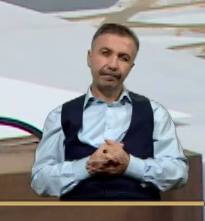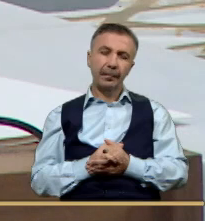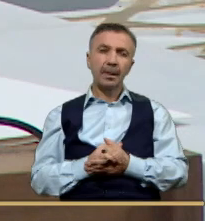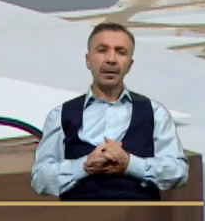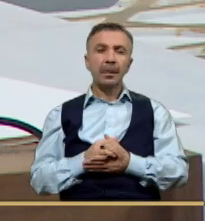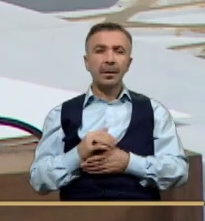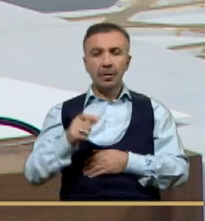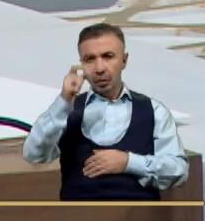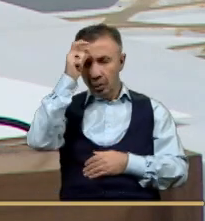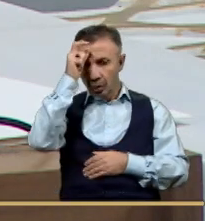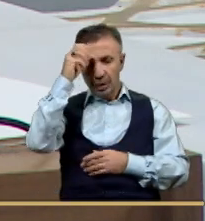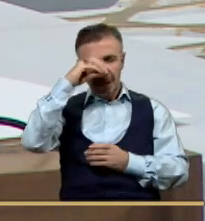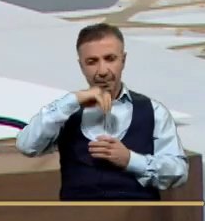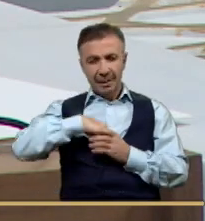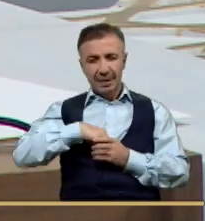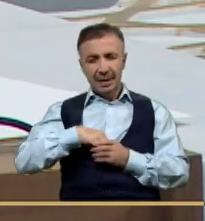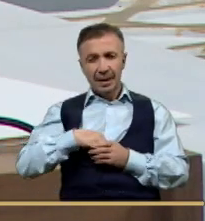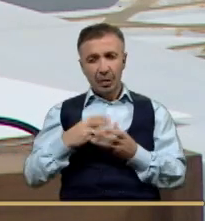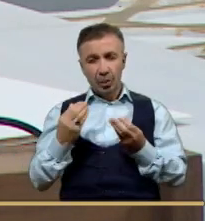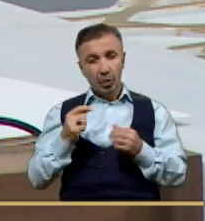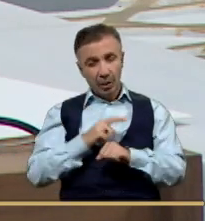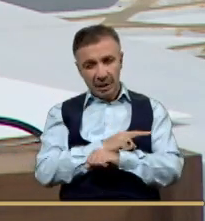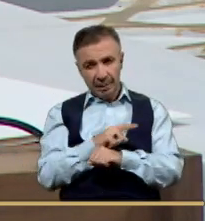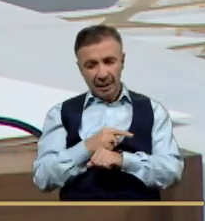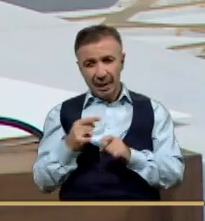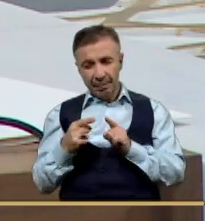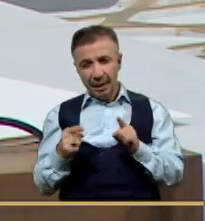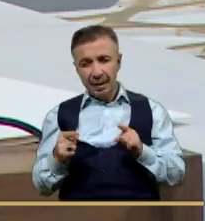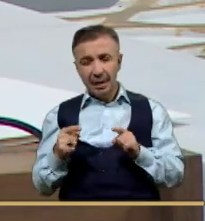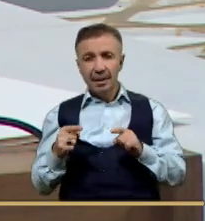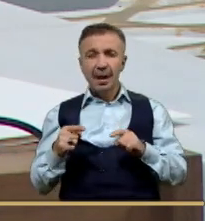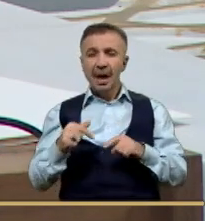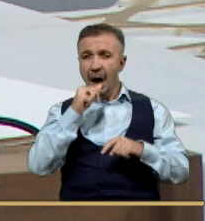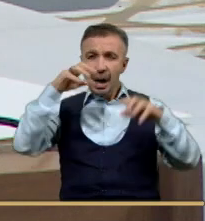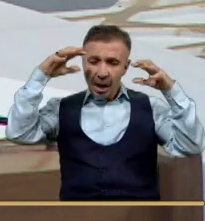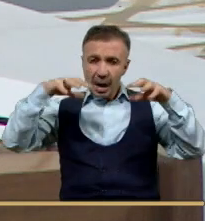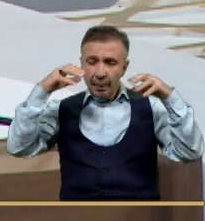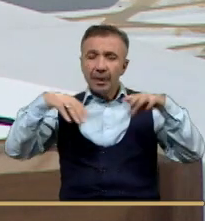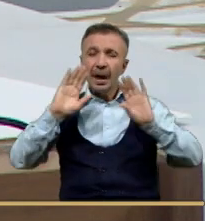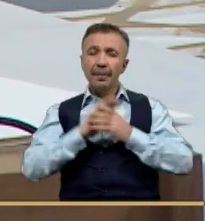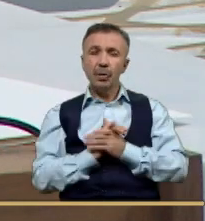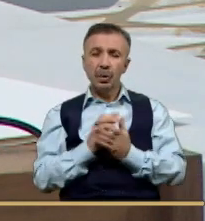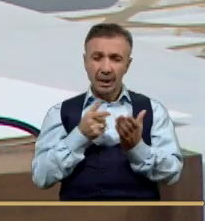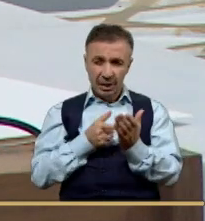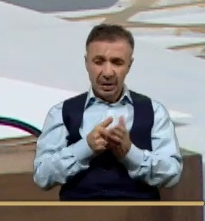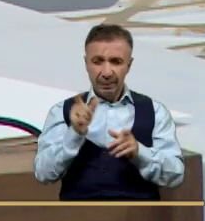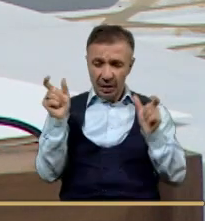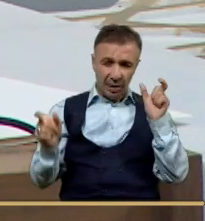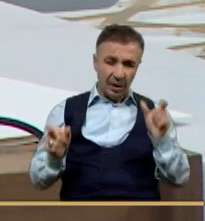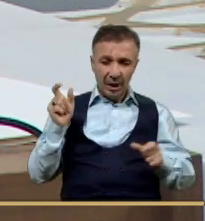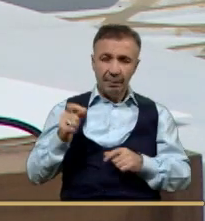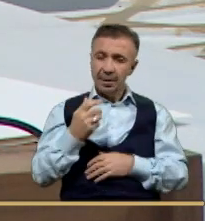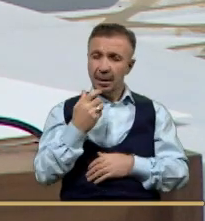ülkemizde epey zamandan beri yağmur yağmıyor. Ve çiftçilerimiz bir yağmur